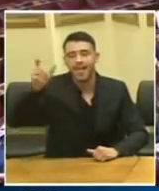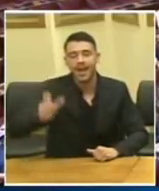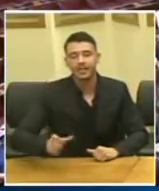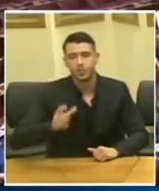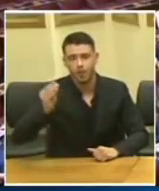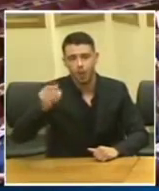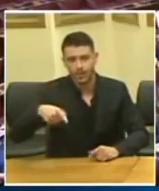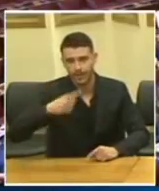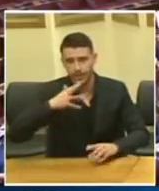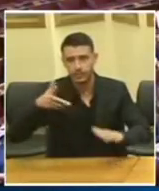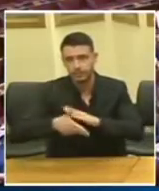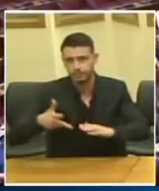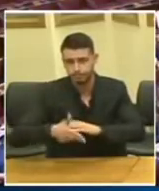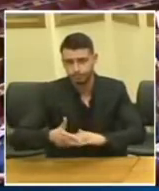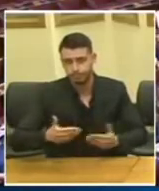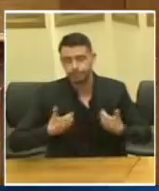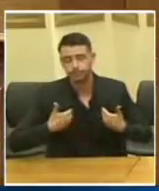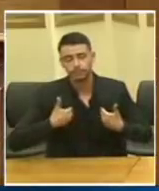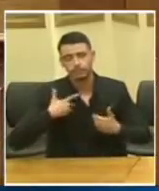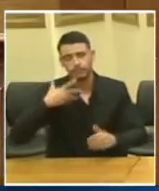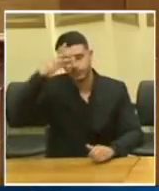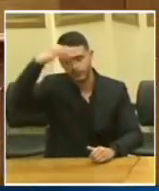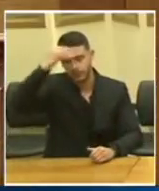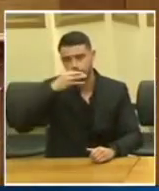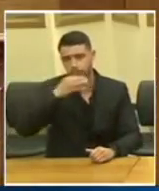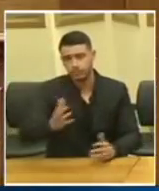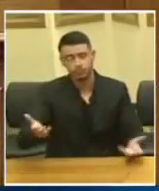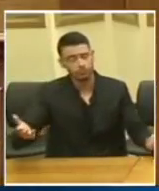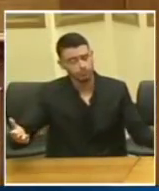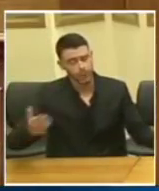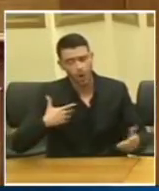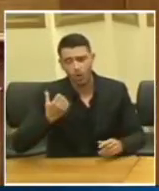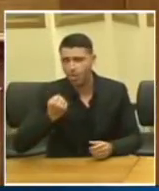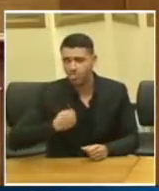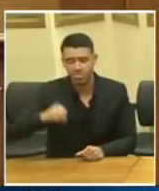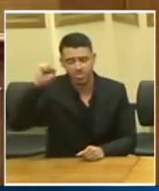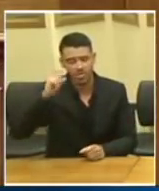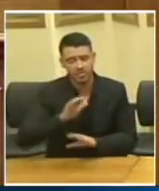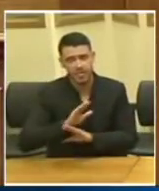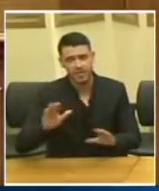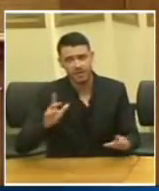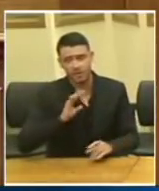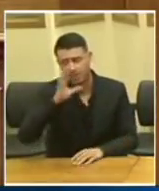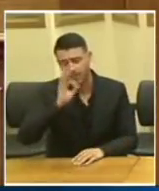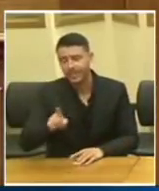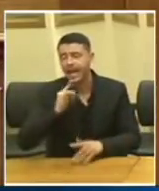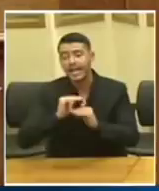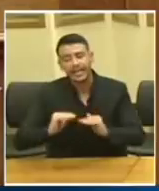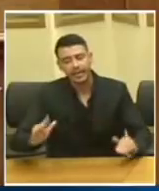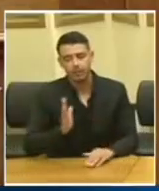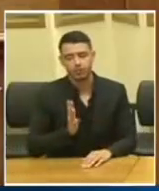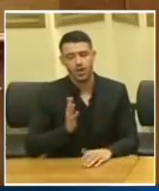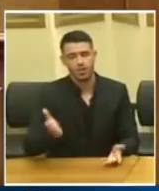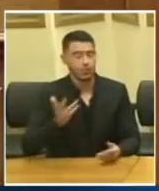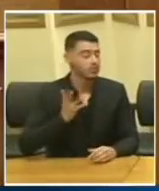Εγώ δεν έχω καμία αντίρρηση να ακούσω τις σκέψεις σας και είσαστε ένας ήπιος άνθρωπος και ευγενής. Αλλά παρατήρησα ότι καθ'